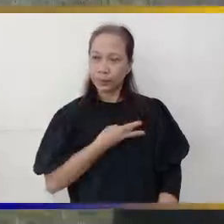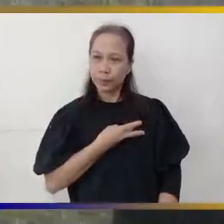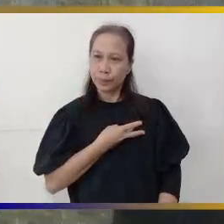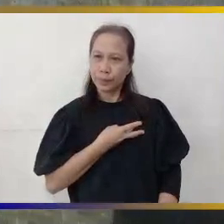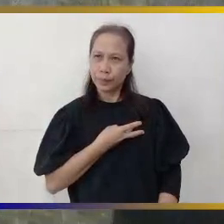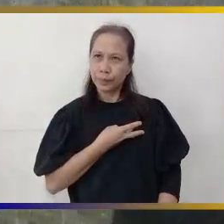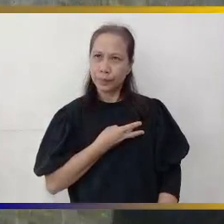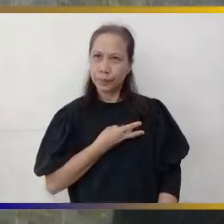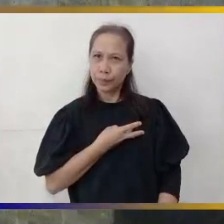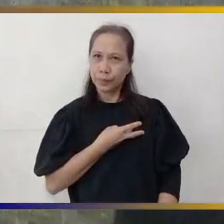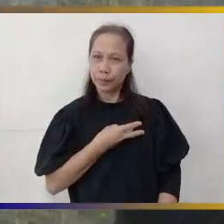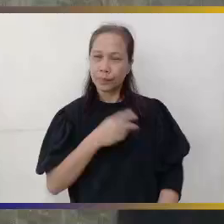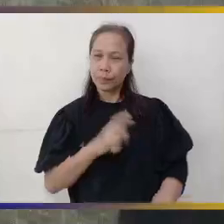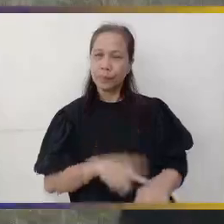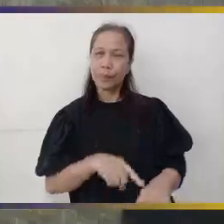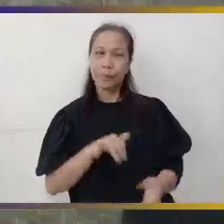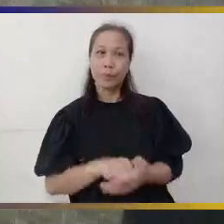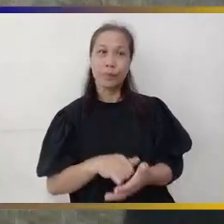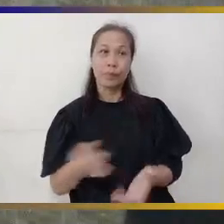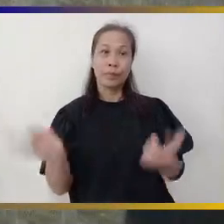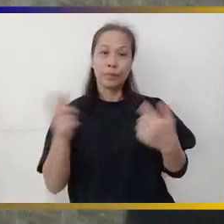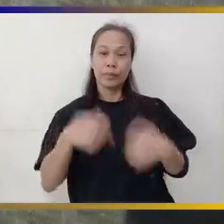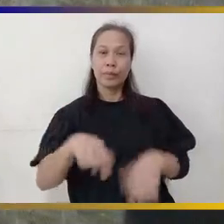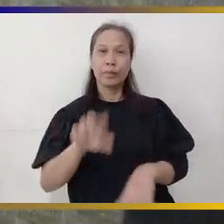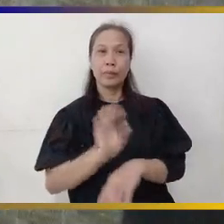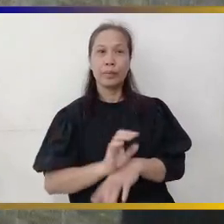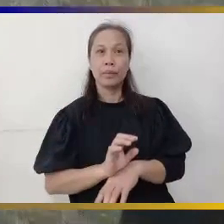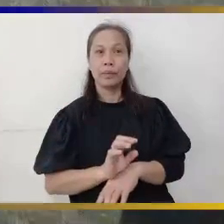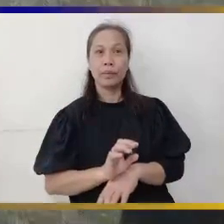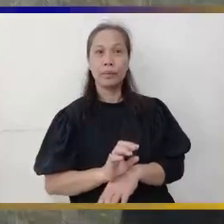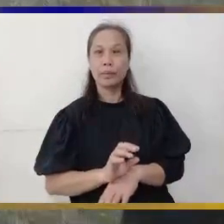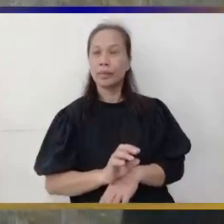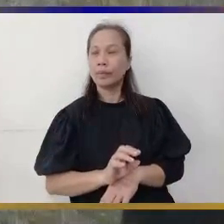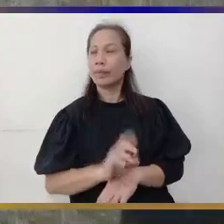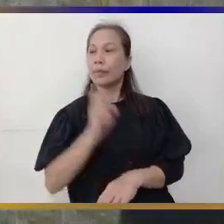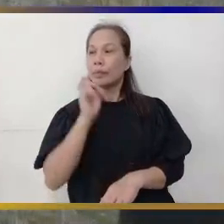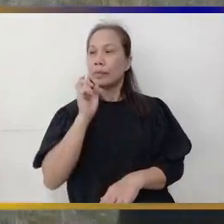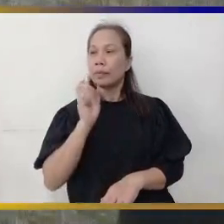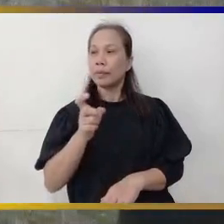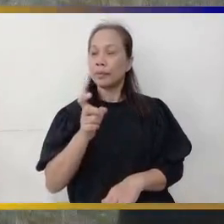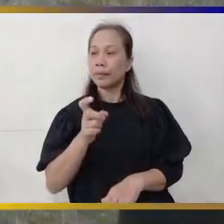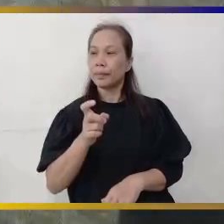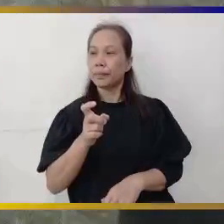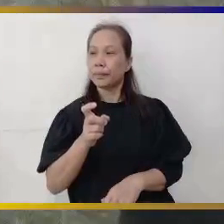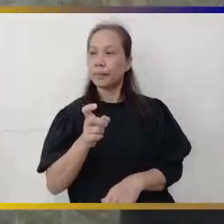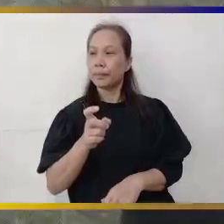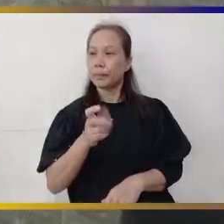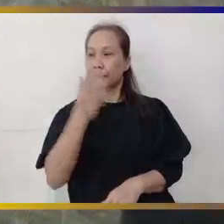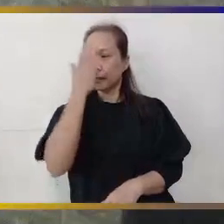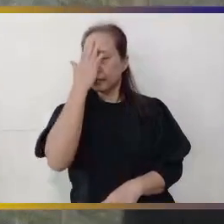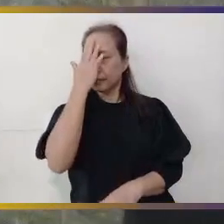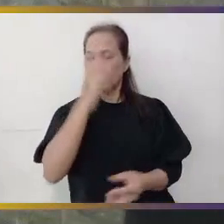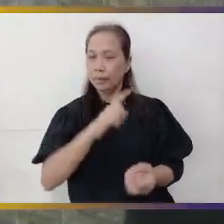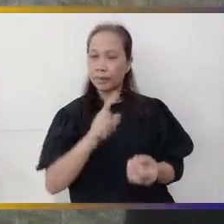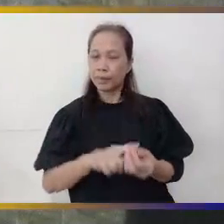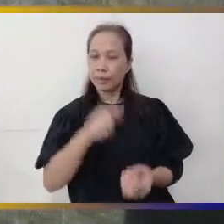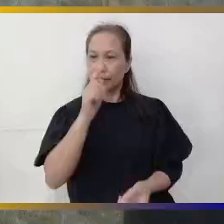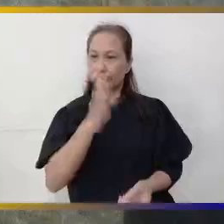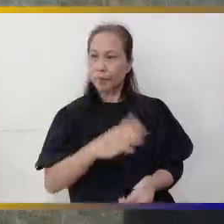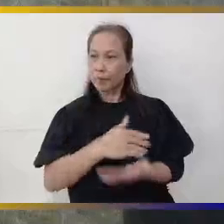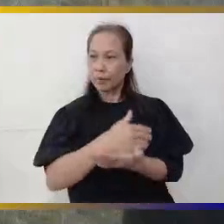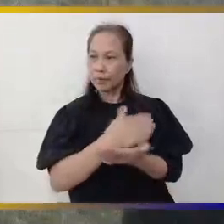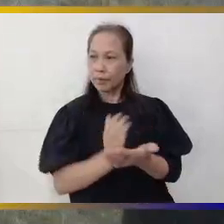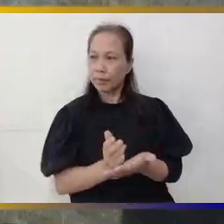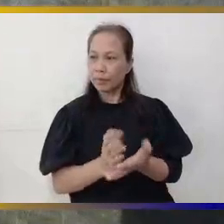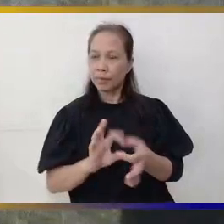sikapin natin talaga na matuto tayo sa Diyos you see some of you here kapatid no whether we admit it or not some of you here